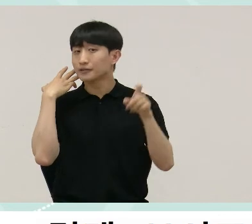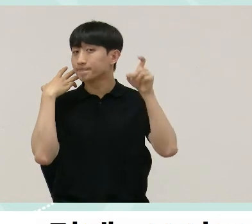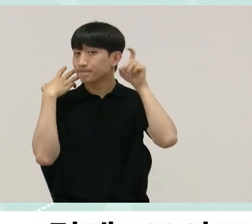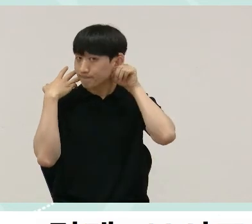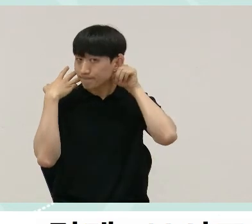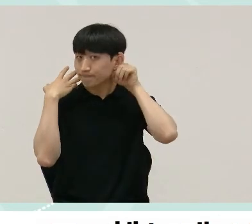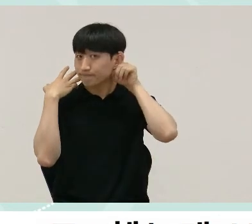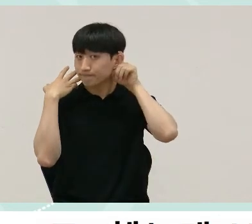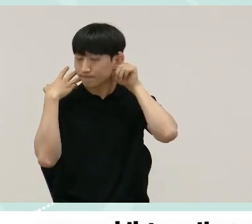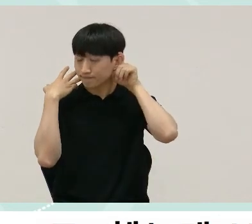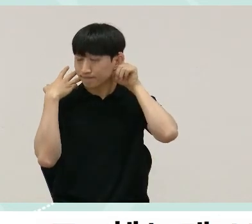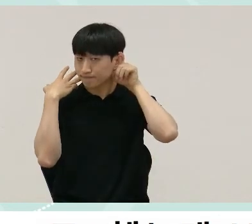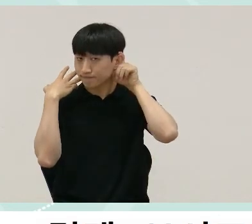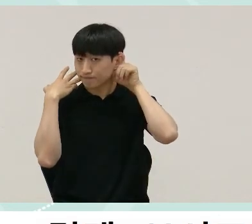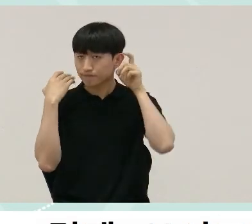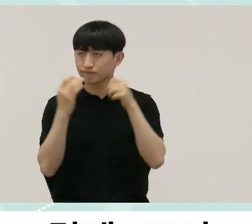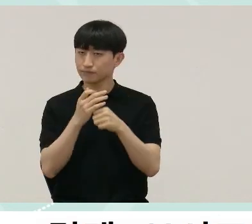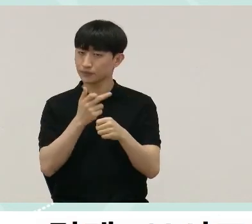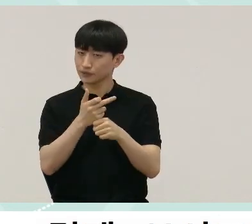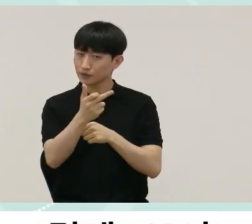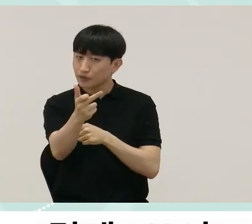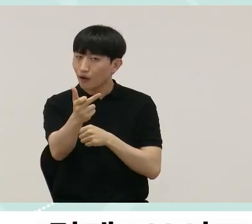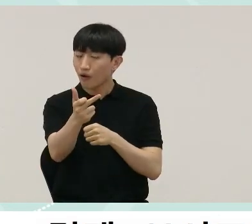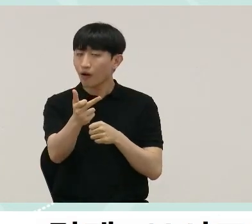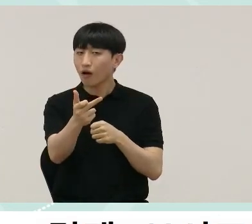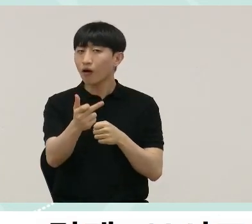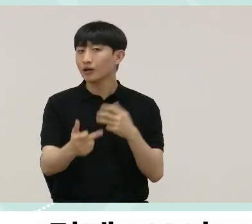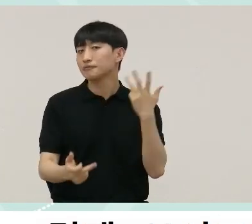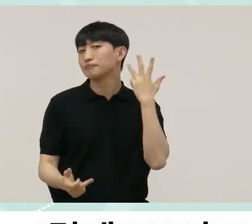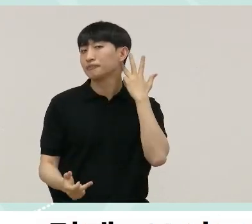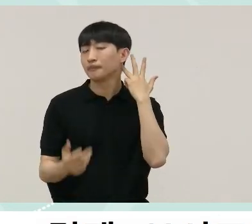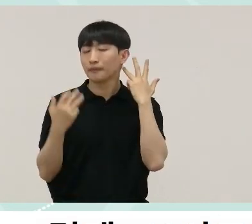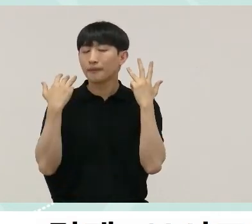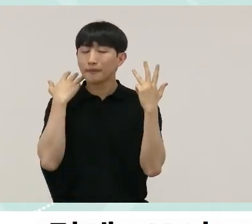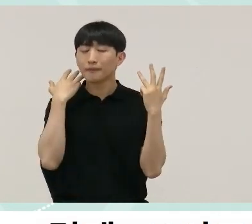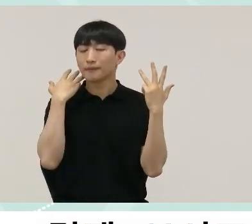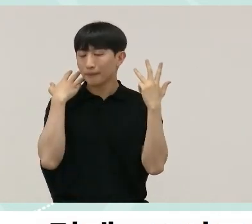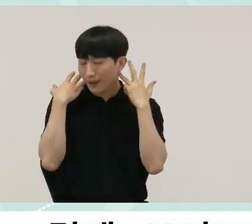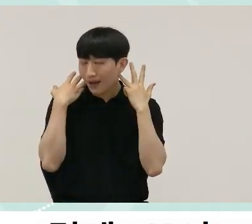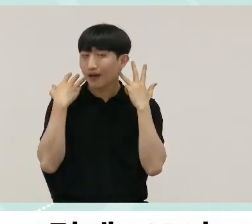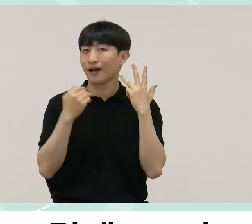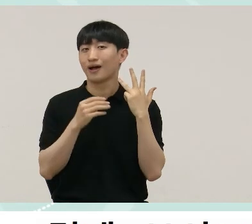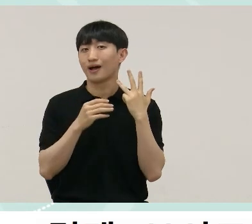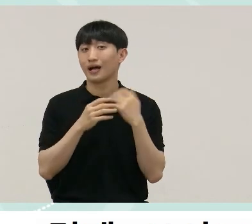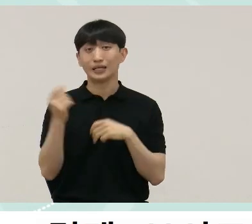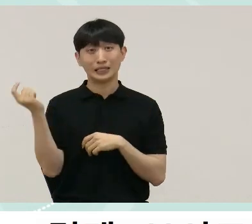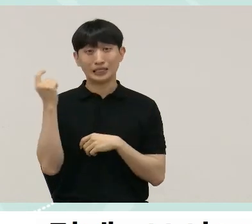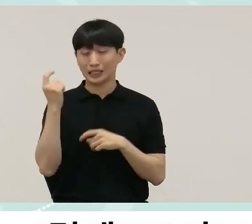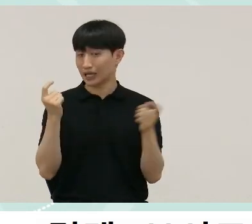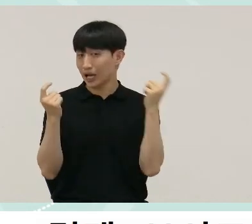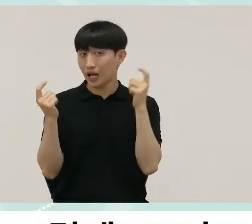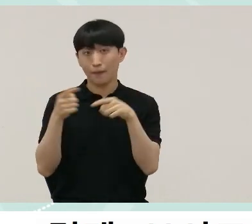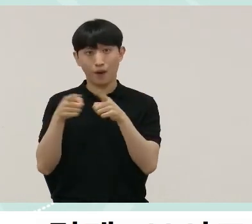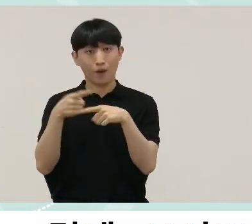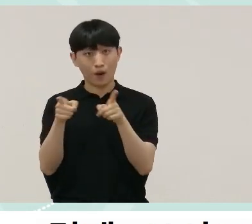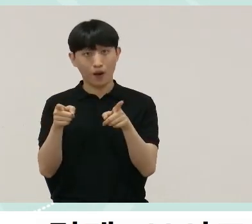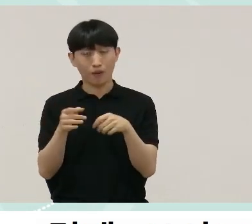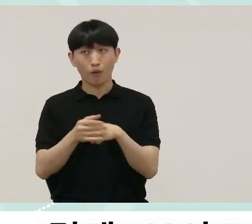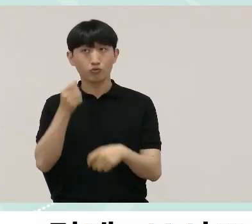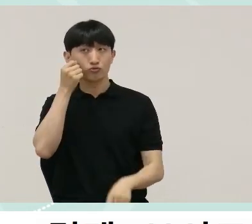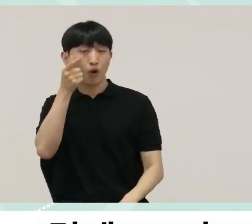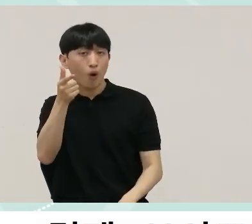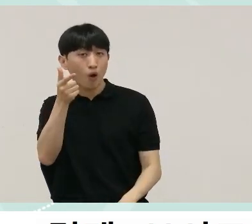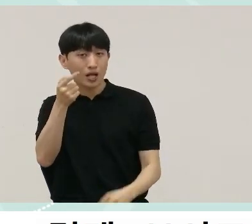보청기를 사용하다가 17년대에 왼쪽에 수술을 했습니다. 그런데 듣기 평가를 하니까 한 6개월, 1년